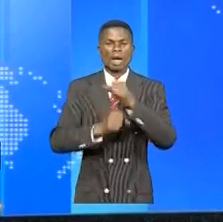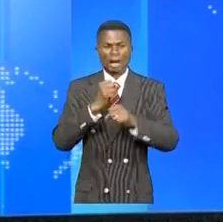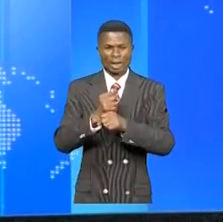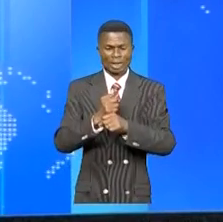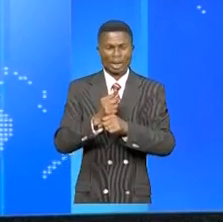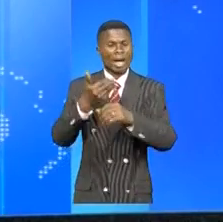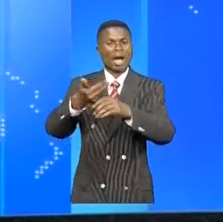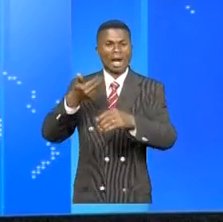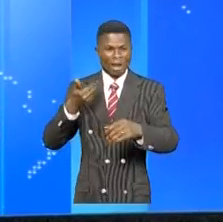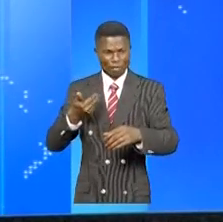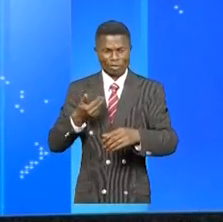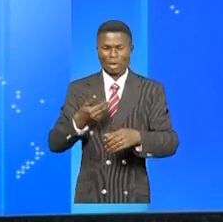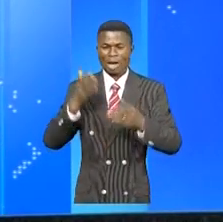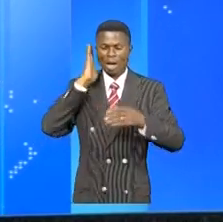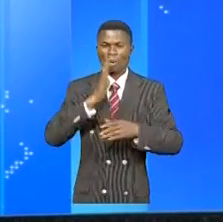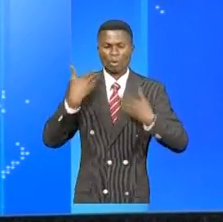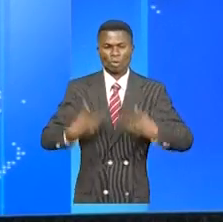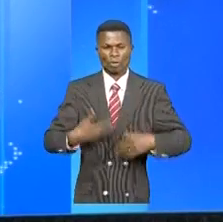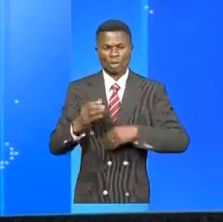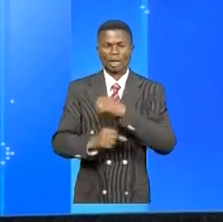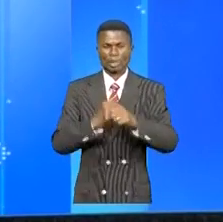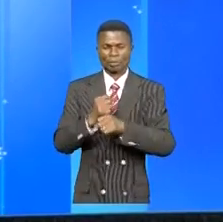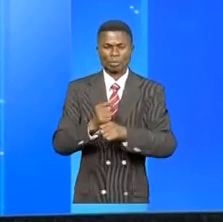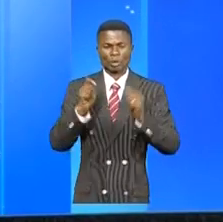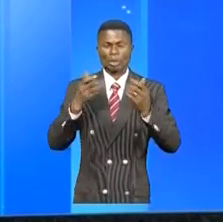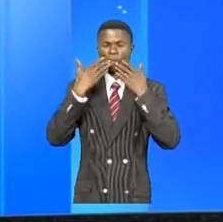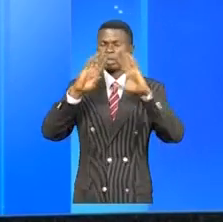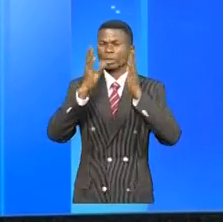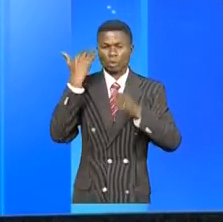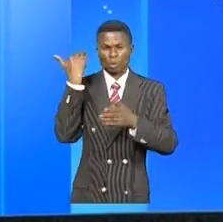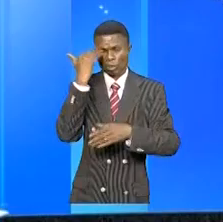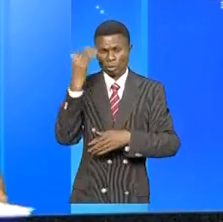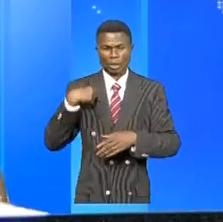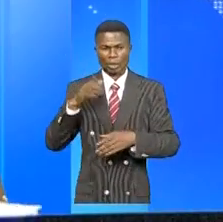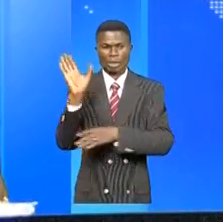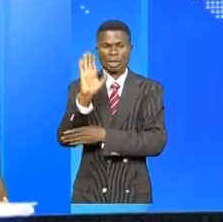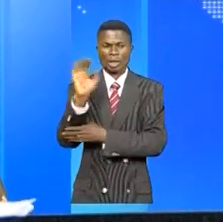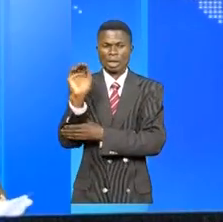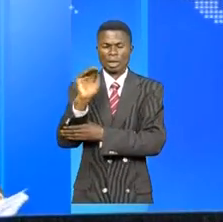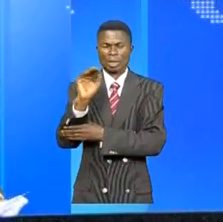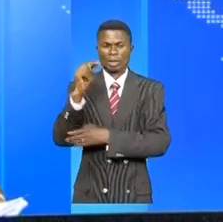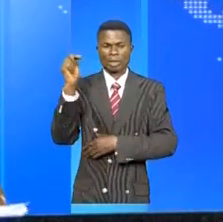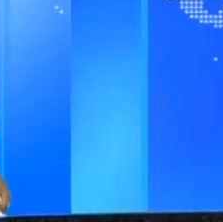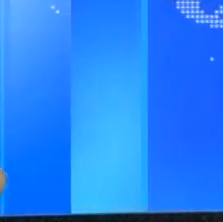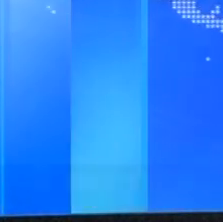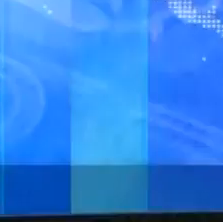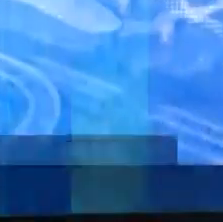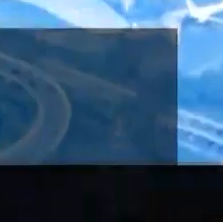manière anticipative. Le journal lui est terminé. Merci de l'avoir suivi et bonne suite des programmes sur la télévision nationale.